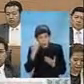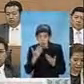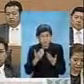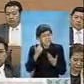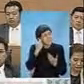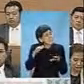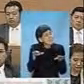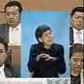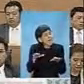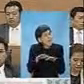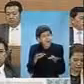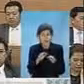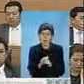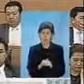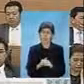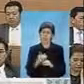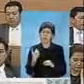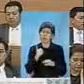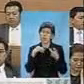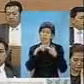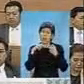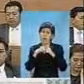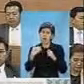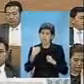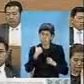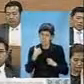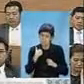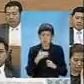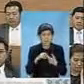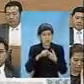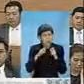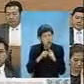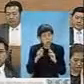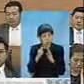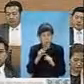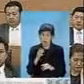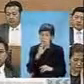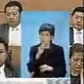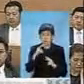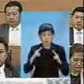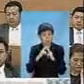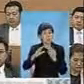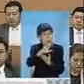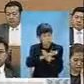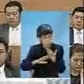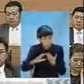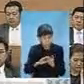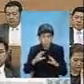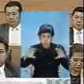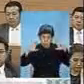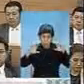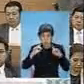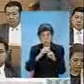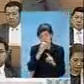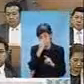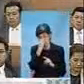ฮะแต่เหตุเนี่ยมันมีที่มาเป็นเพราะว่ารัฐมนตรีว่าการกระทรวงการต่างประเทศสมัยรัฐบาลนายกส